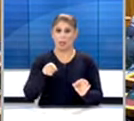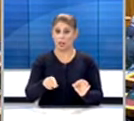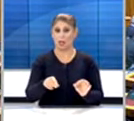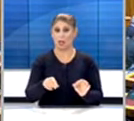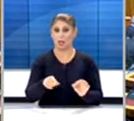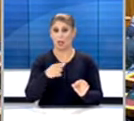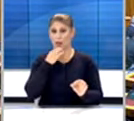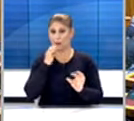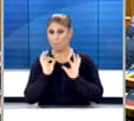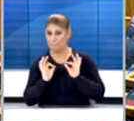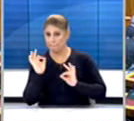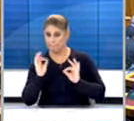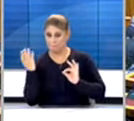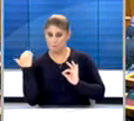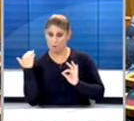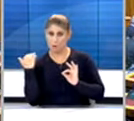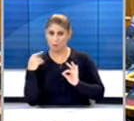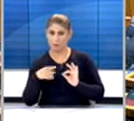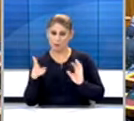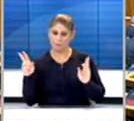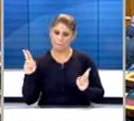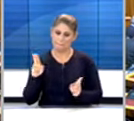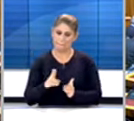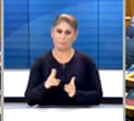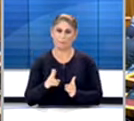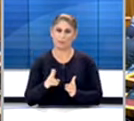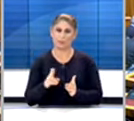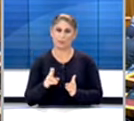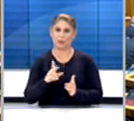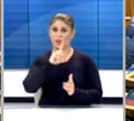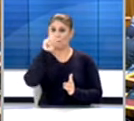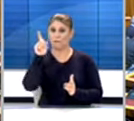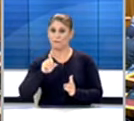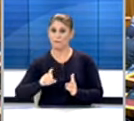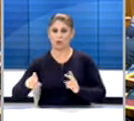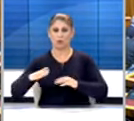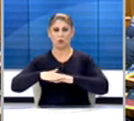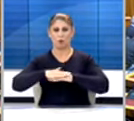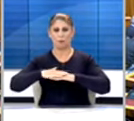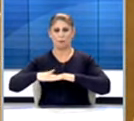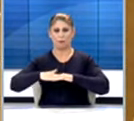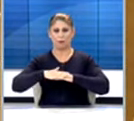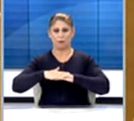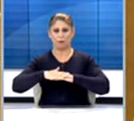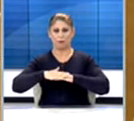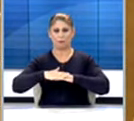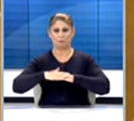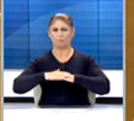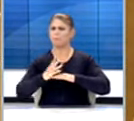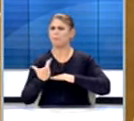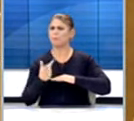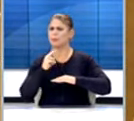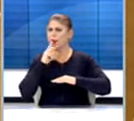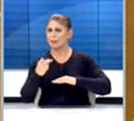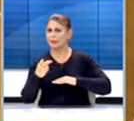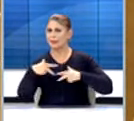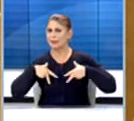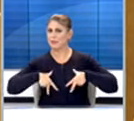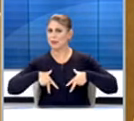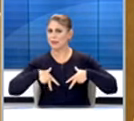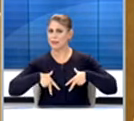που περιέγραψα πιο πριν, τη μείωση του βιωτικού του επίπεδου. Πώς απαντά η κυβέρνηση?